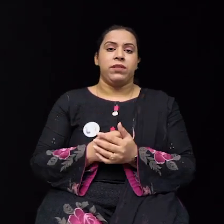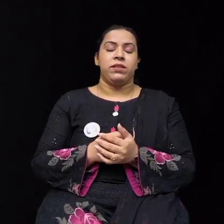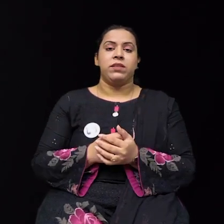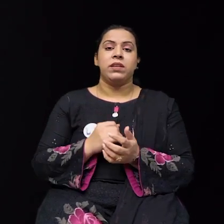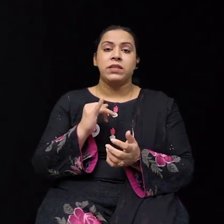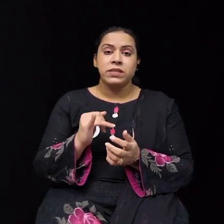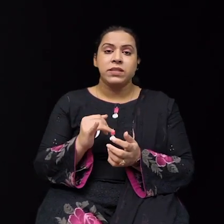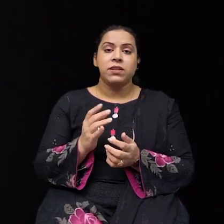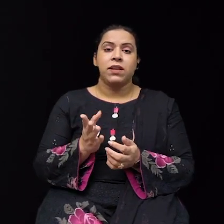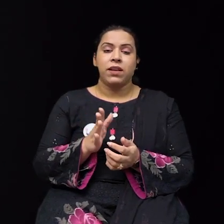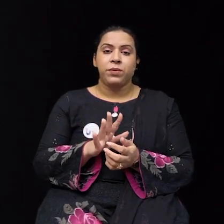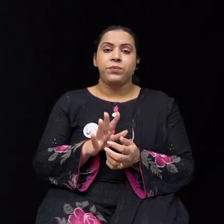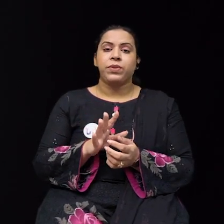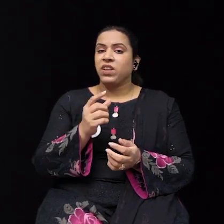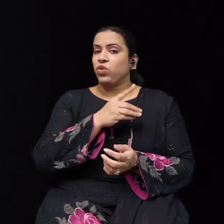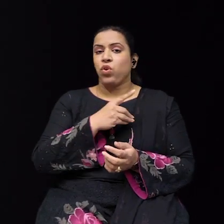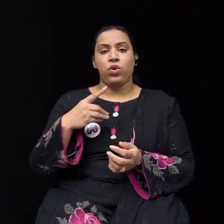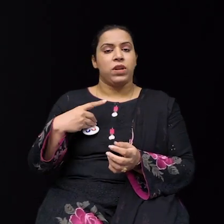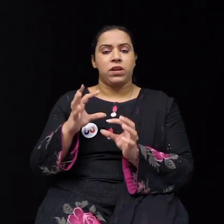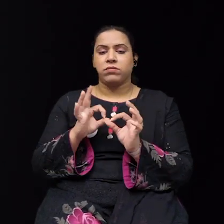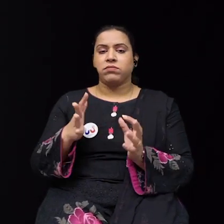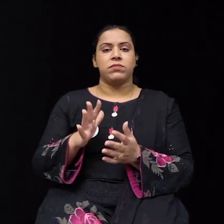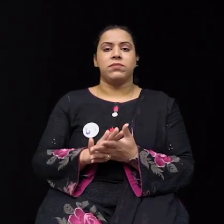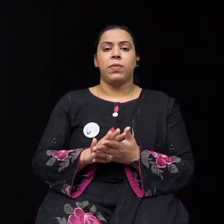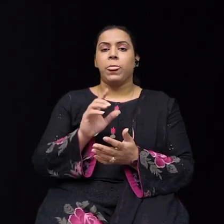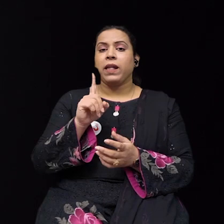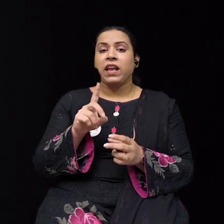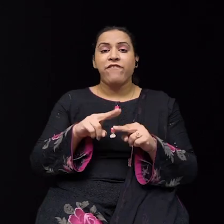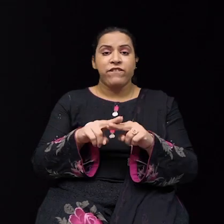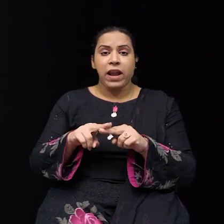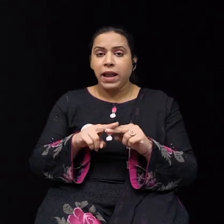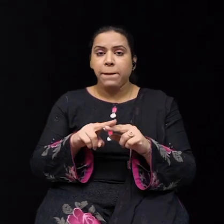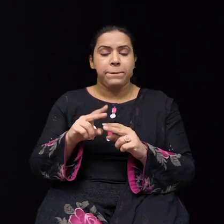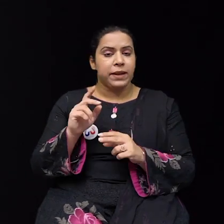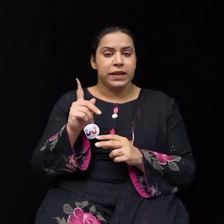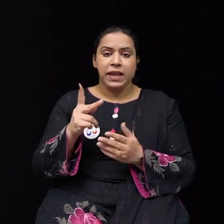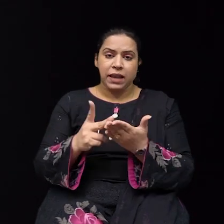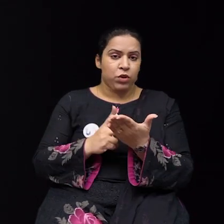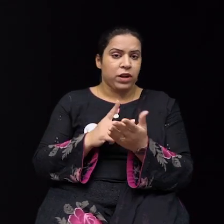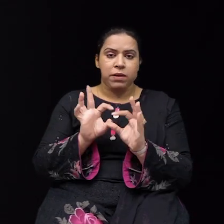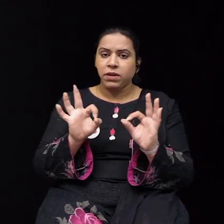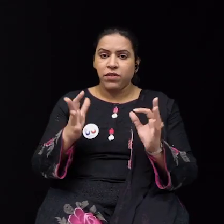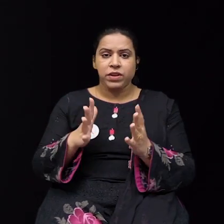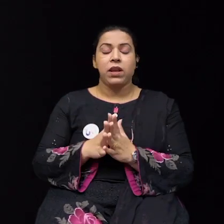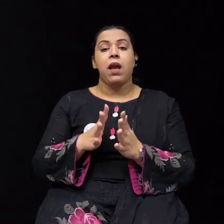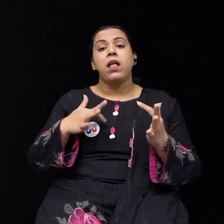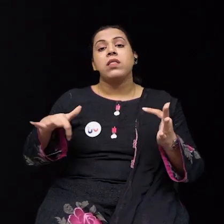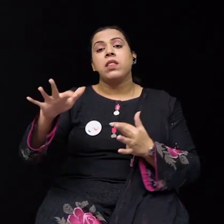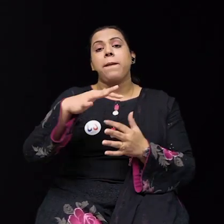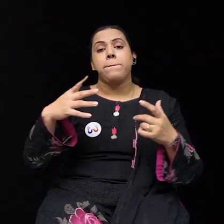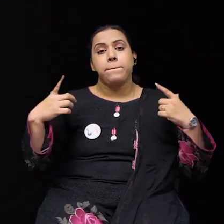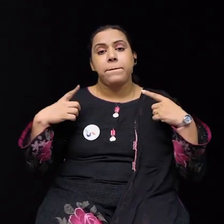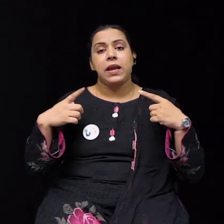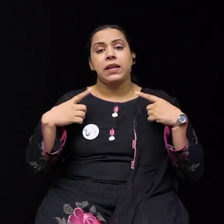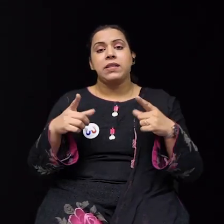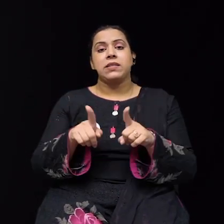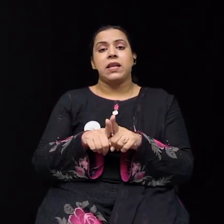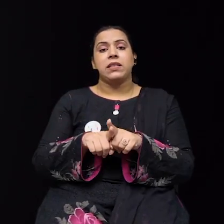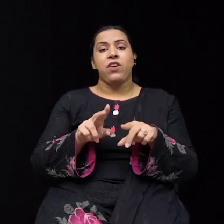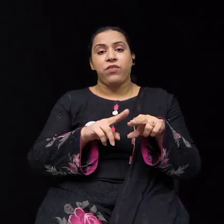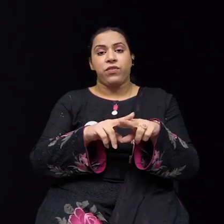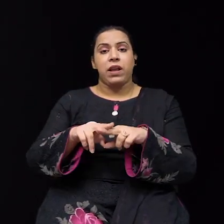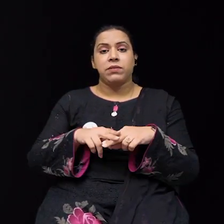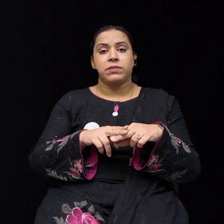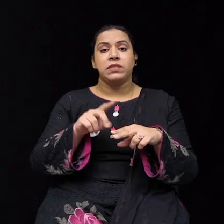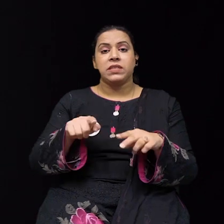ضرورت ہے، جس کے لیے ایک ڈاکٹر کافی نہیں ہے، ایک خاندان یا ایک پروگرام کافی نہیں ہے۔ ہمیں پورے محنت کے ساتھ اپنے